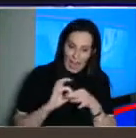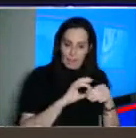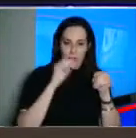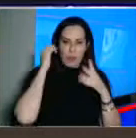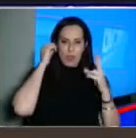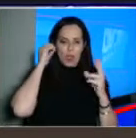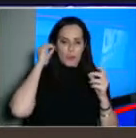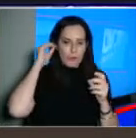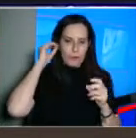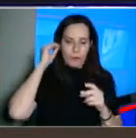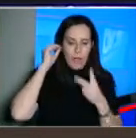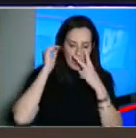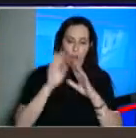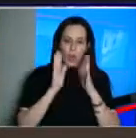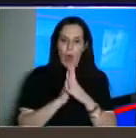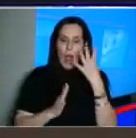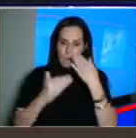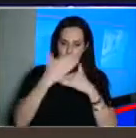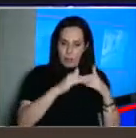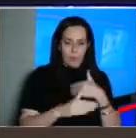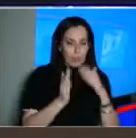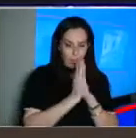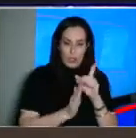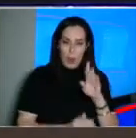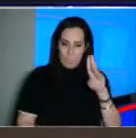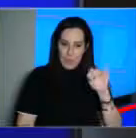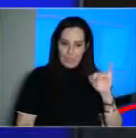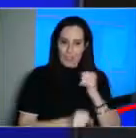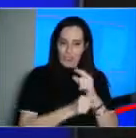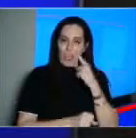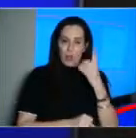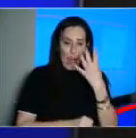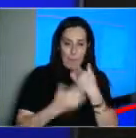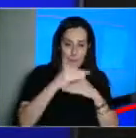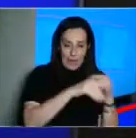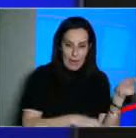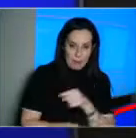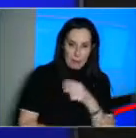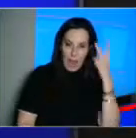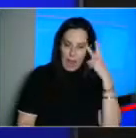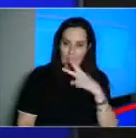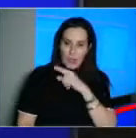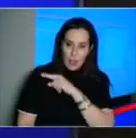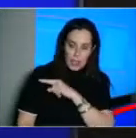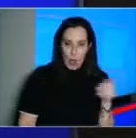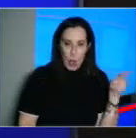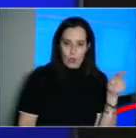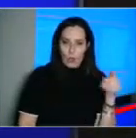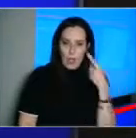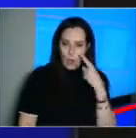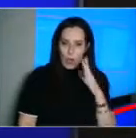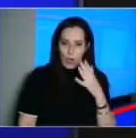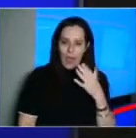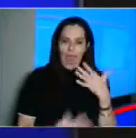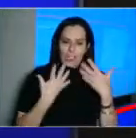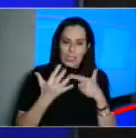מה שחשוב. ולראות את כל ארבעת הפרקים, ואני מבקשת מבני שיעשה את זה, לראות את כל ארבעת הפרקים, להבין את התמונה במלואה, לראות איך